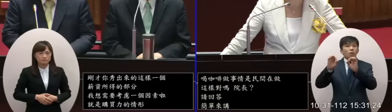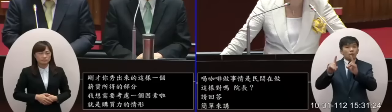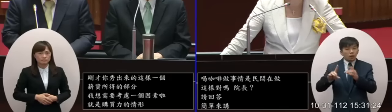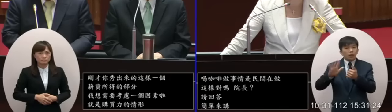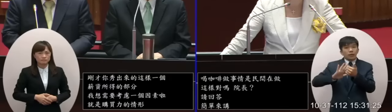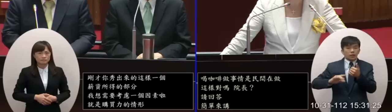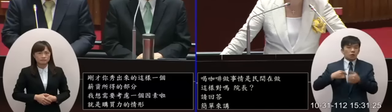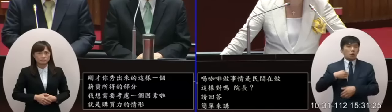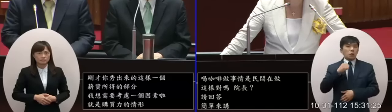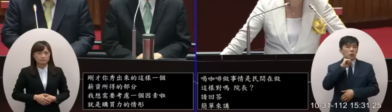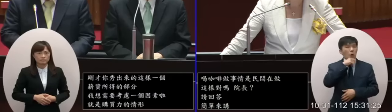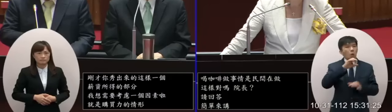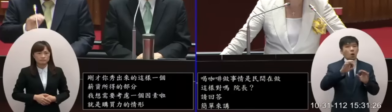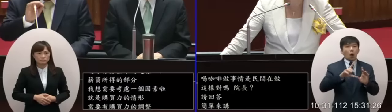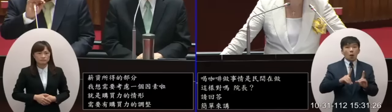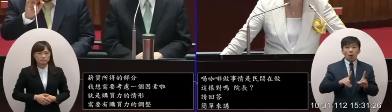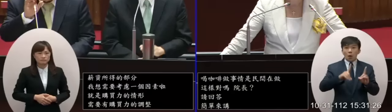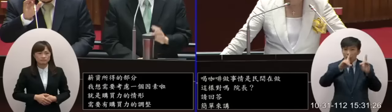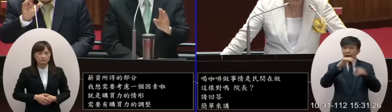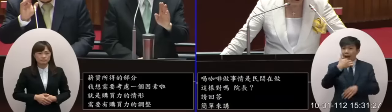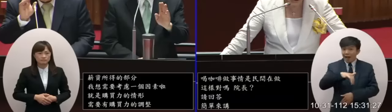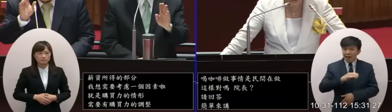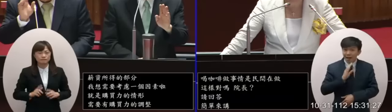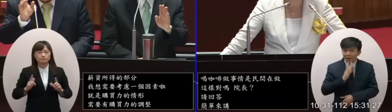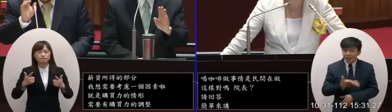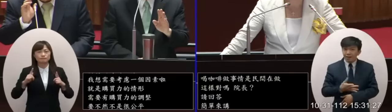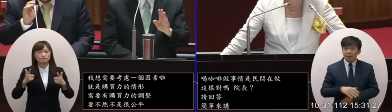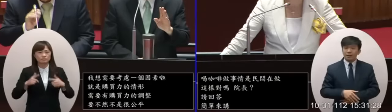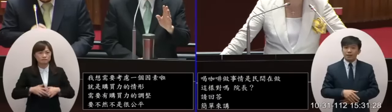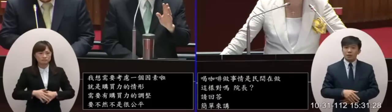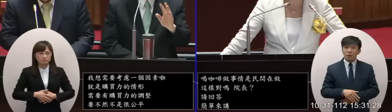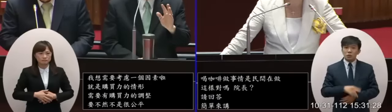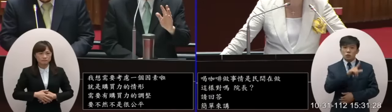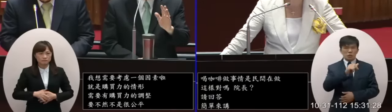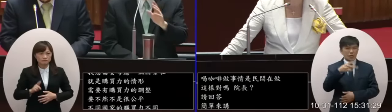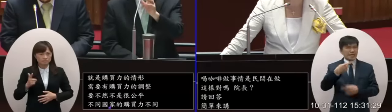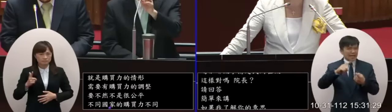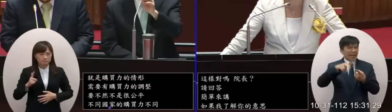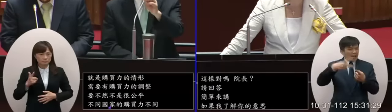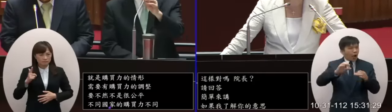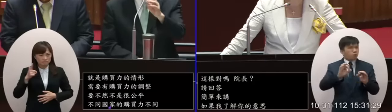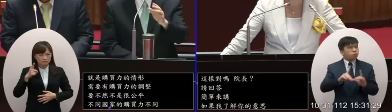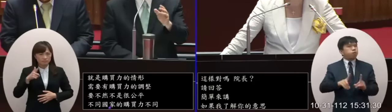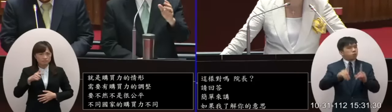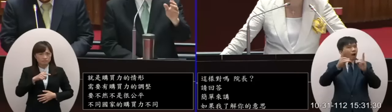的物价还不够高。对不对？ 不 我们台湾物价还不够高，所以呢，42,000